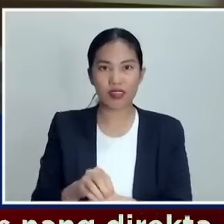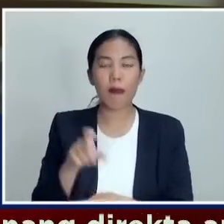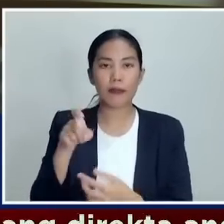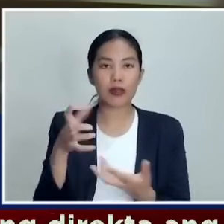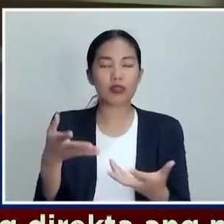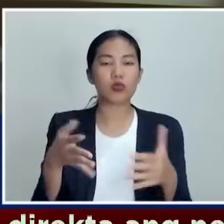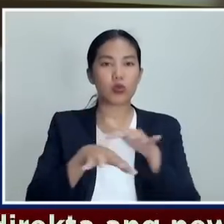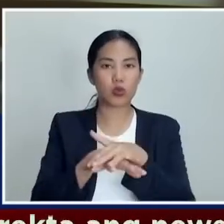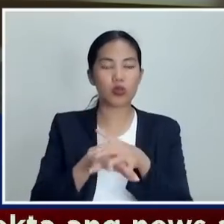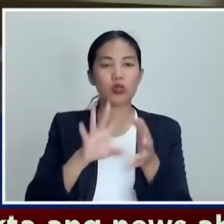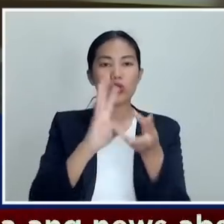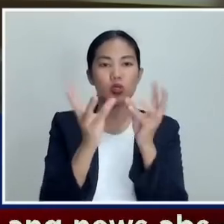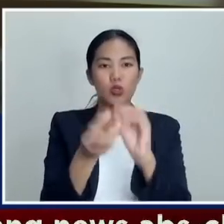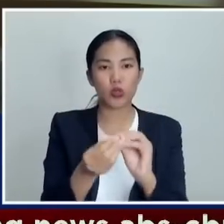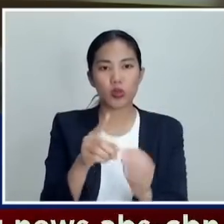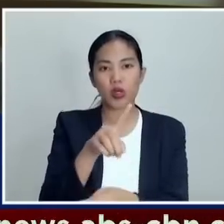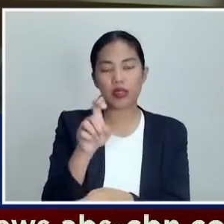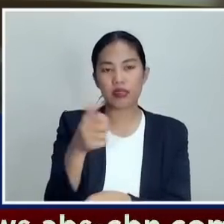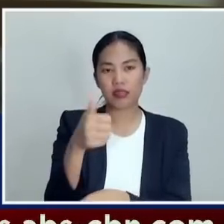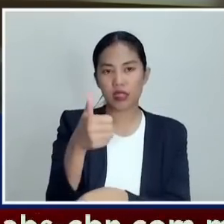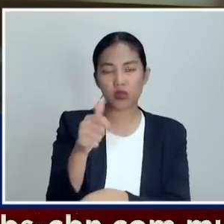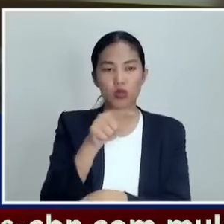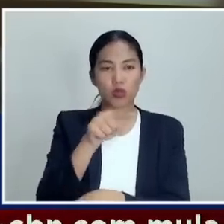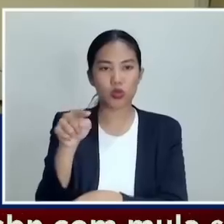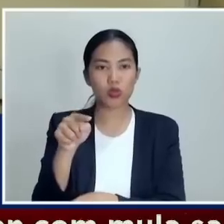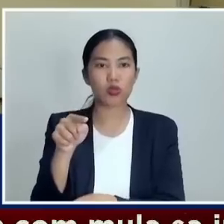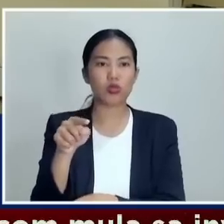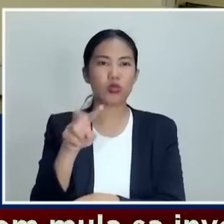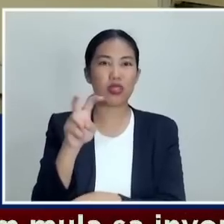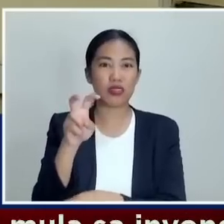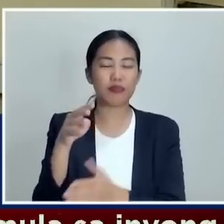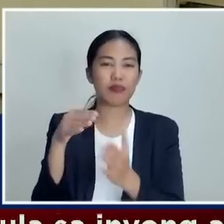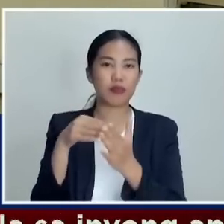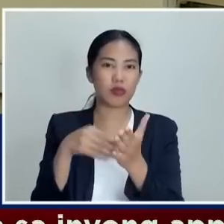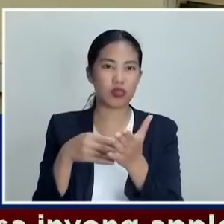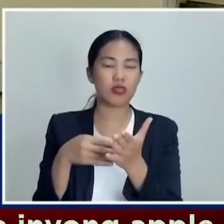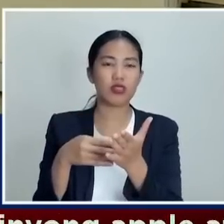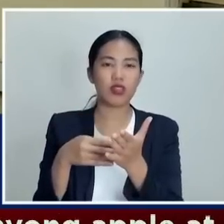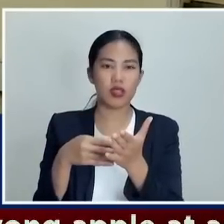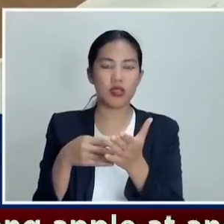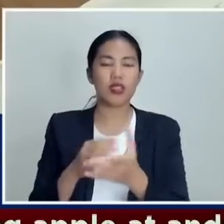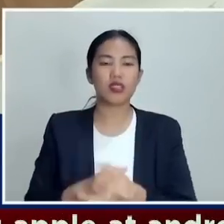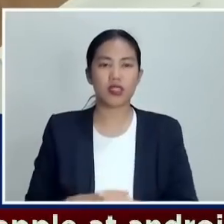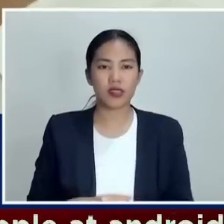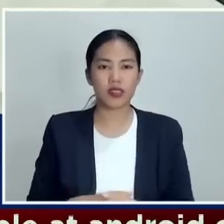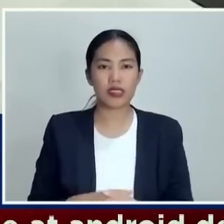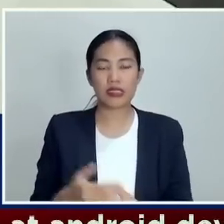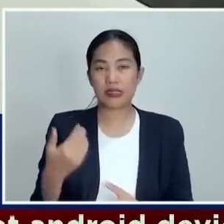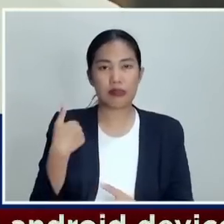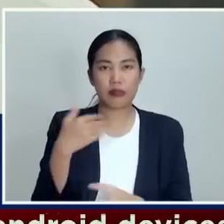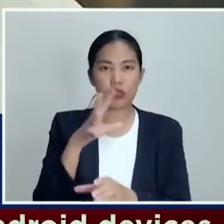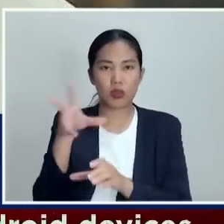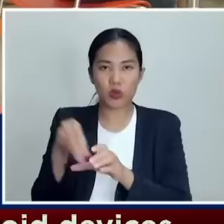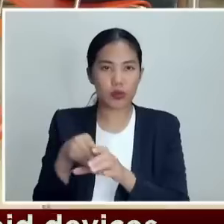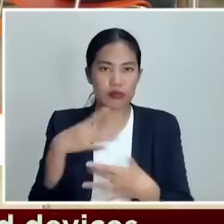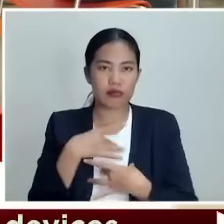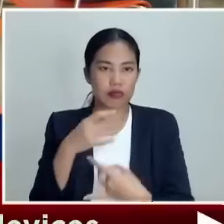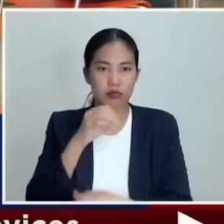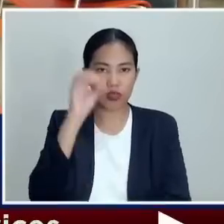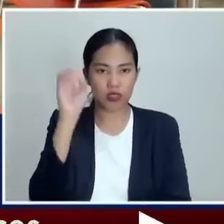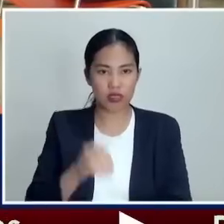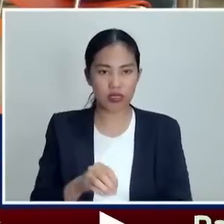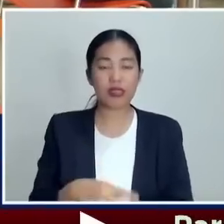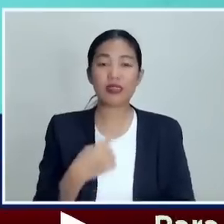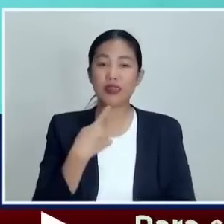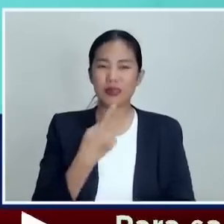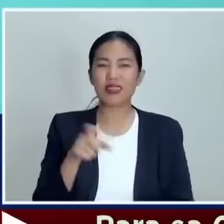110 to 120 billion, excluding interest. Gate ng grupong Nasicor, taon-taon dapat nirerepaso ang rate